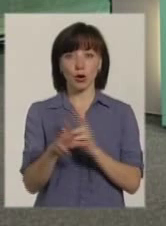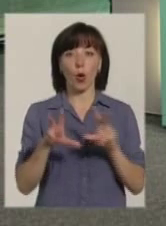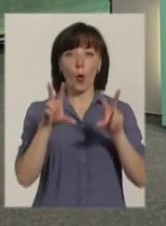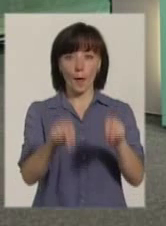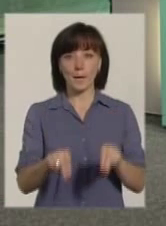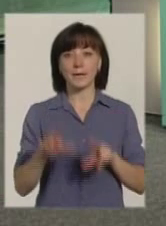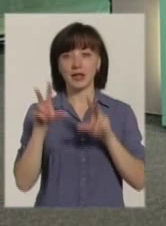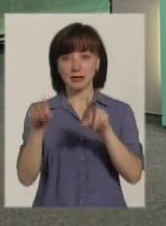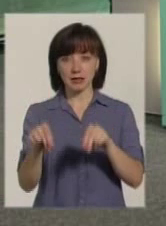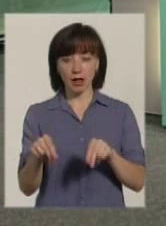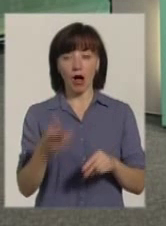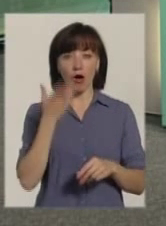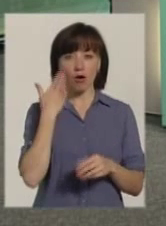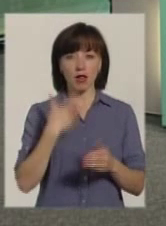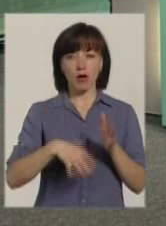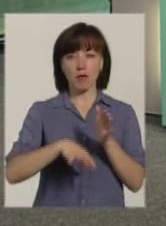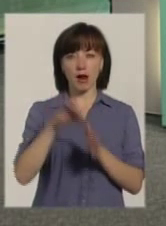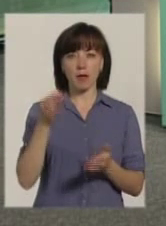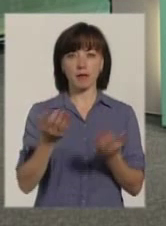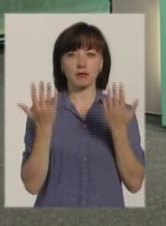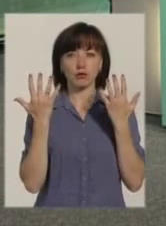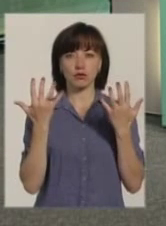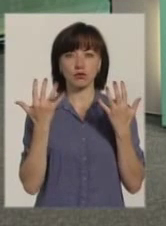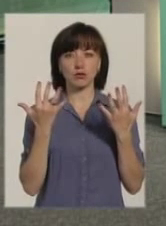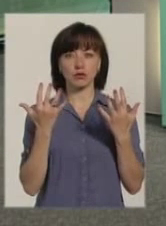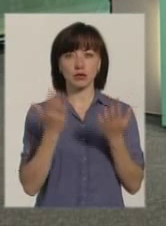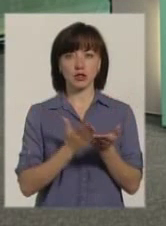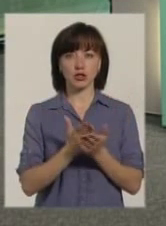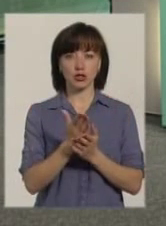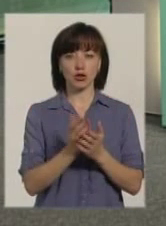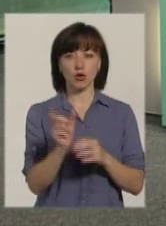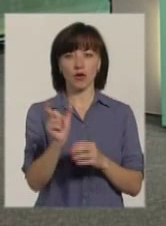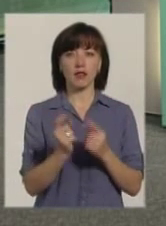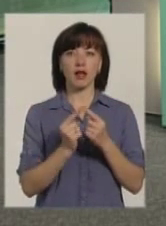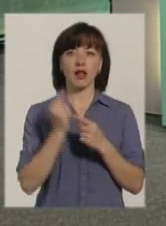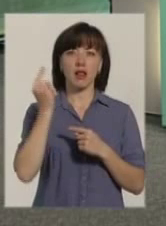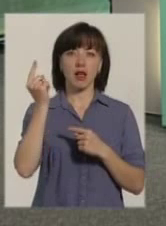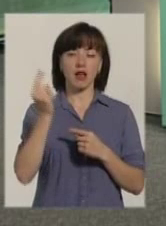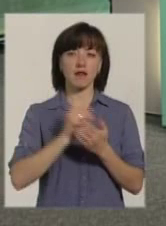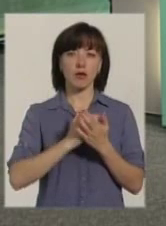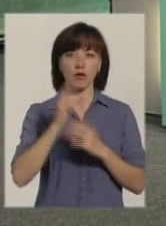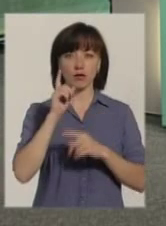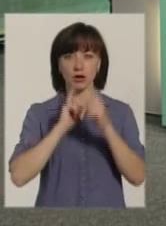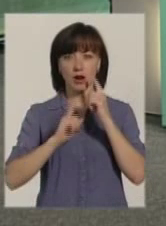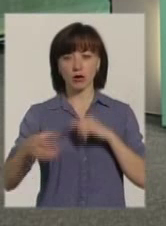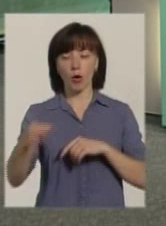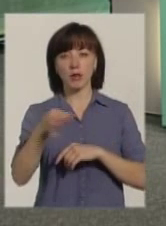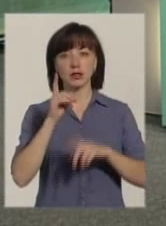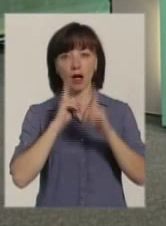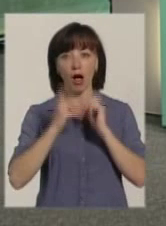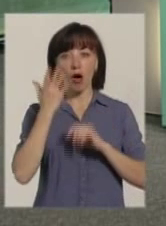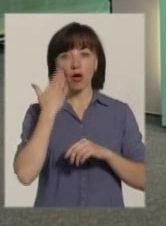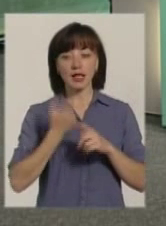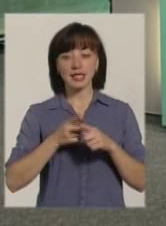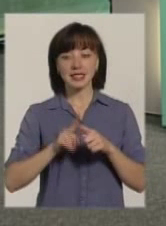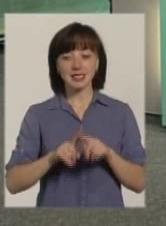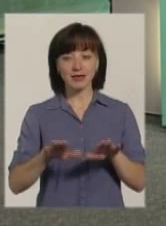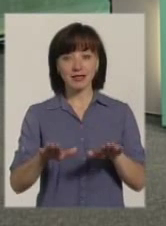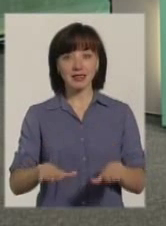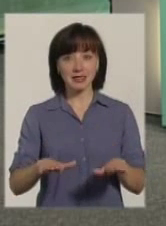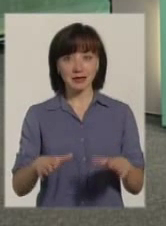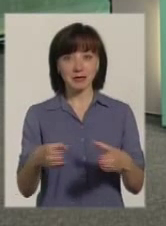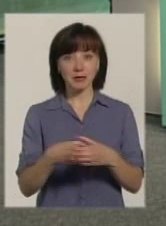там дуже високих чиновників, вони далеко відірвані, тобто депутати там Верховної Ради, обласної ради. А коли це низову